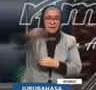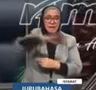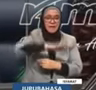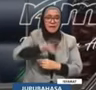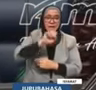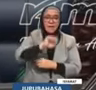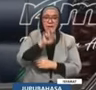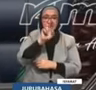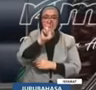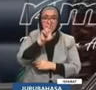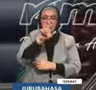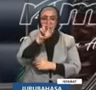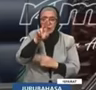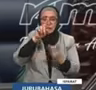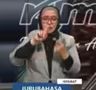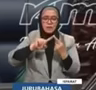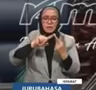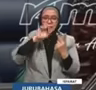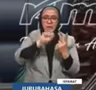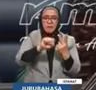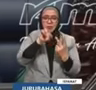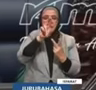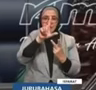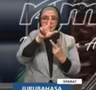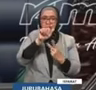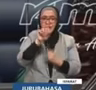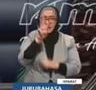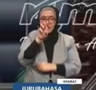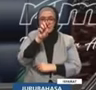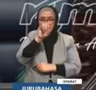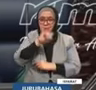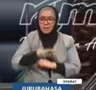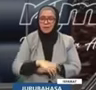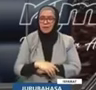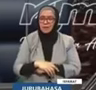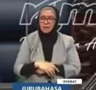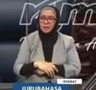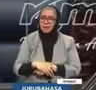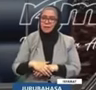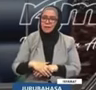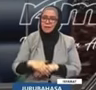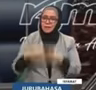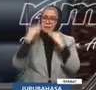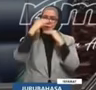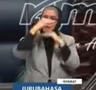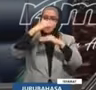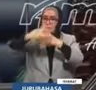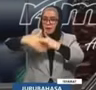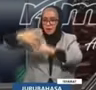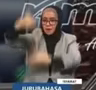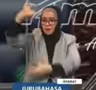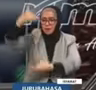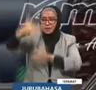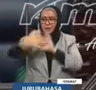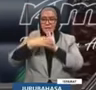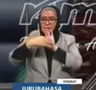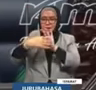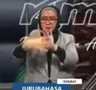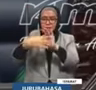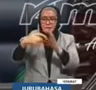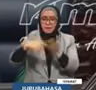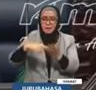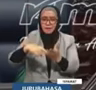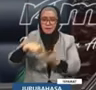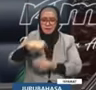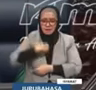Sulawesi di peringkat awal peneguhan kerjasama ini saya dan dua lagi akan sejawat